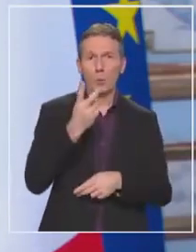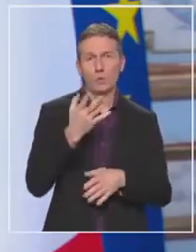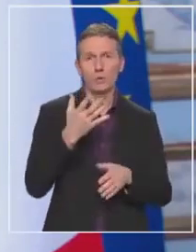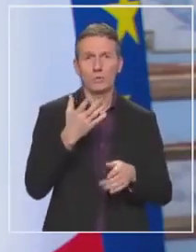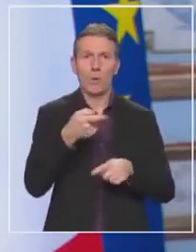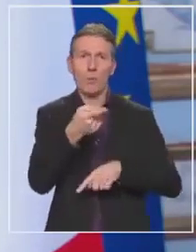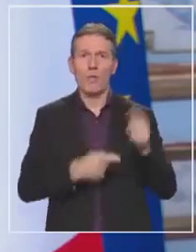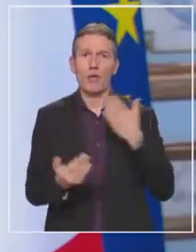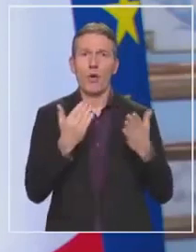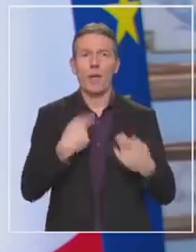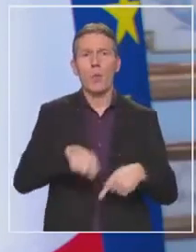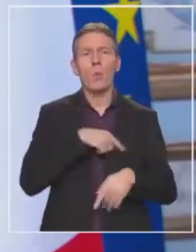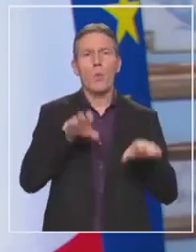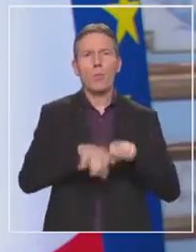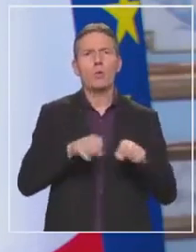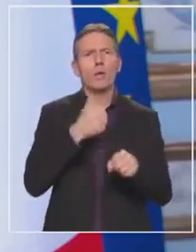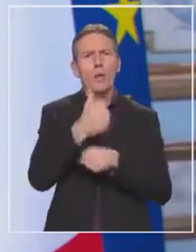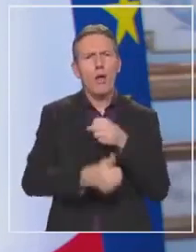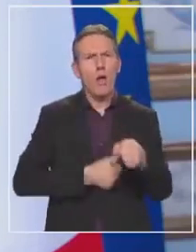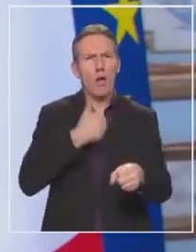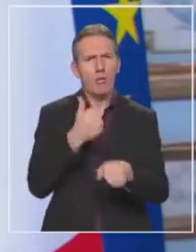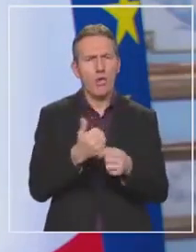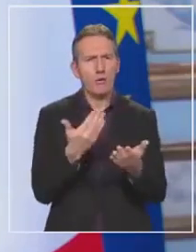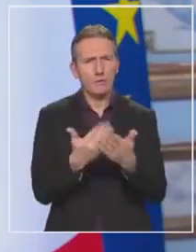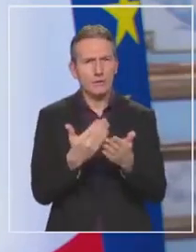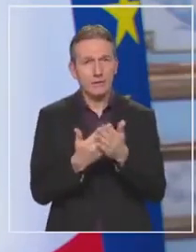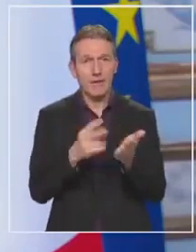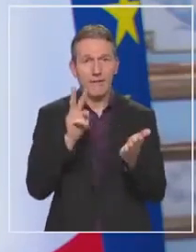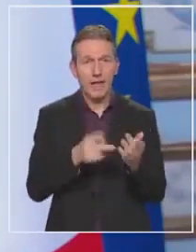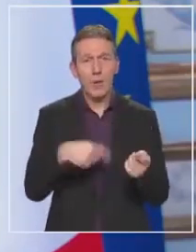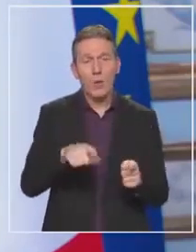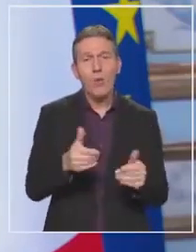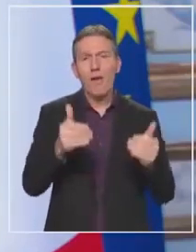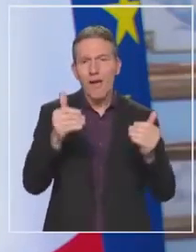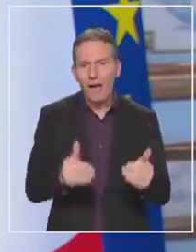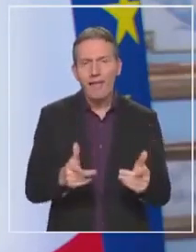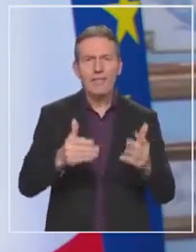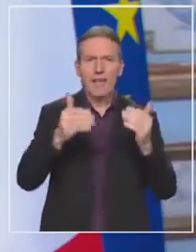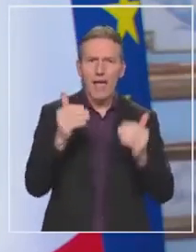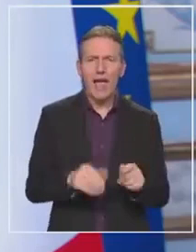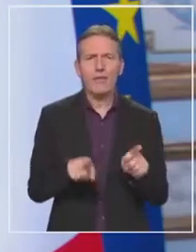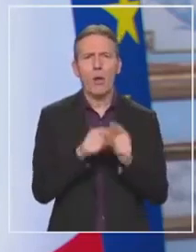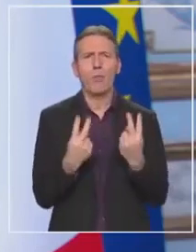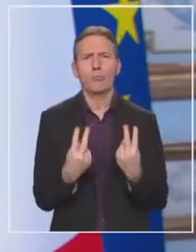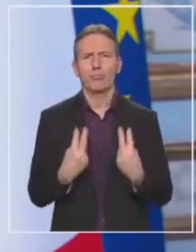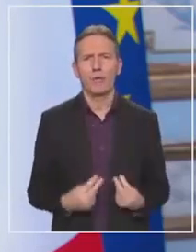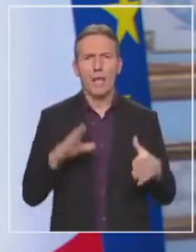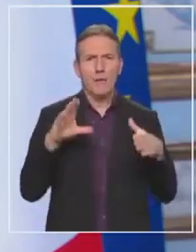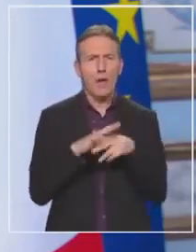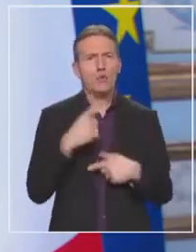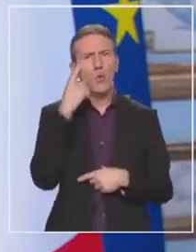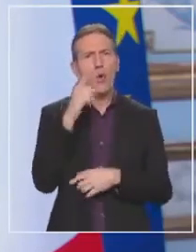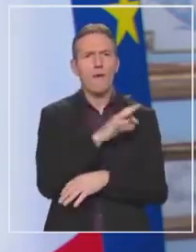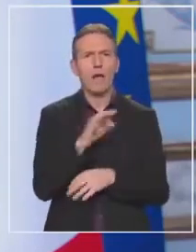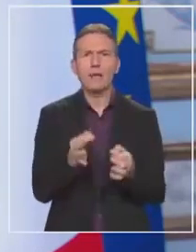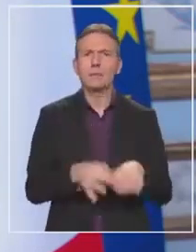moitié de ce que nous produisons chaque année alors cessons cessons de nous des considéré ou de faire croire que la france